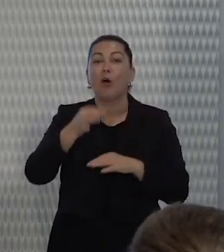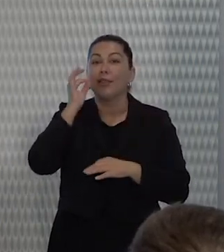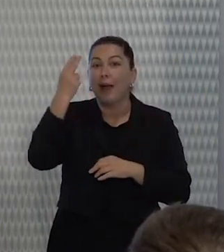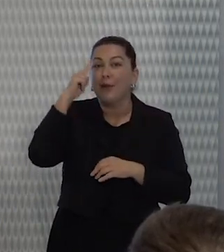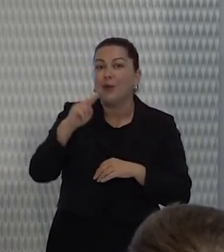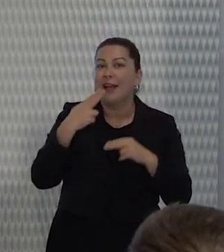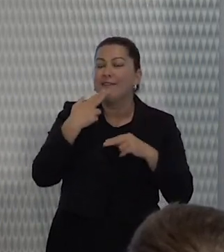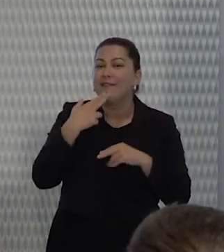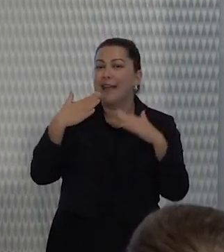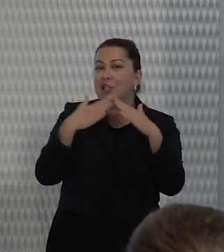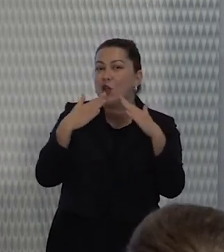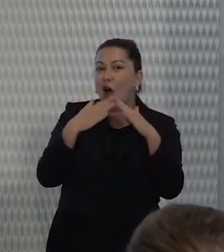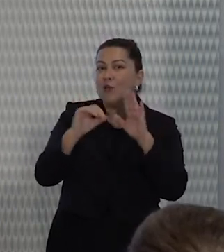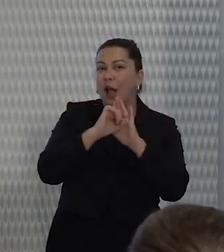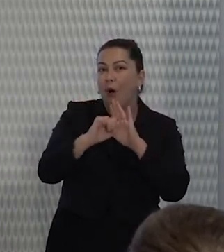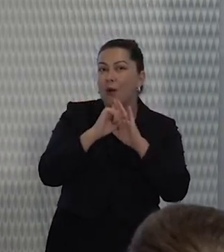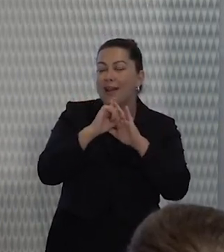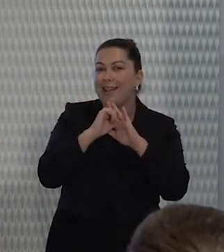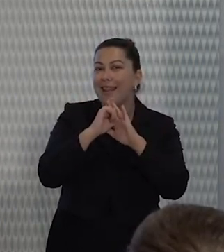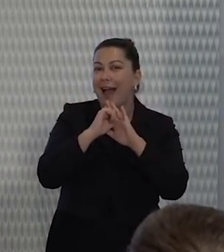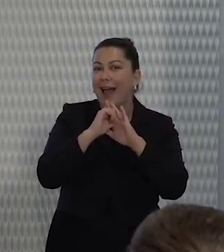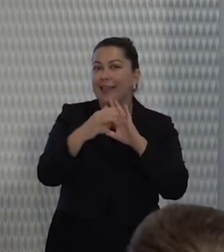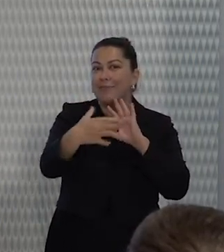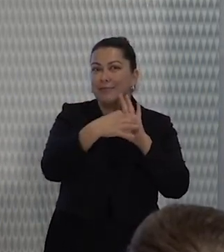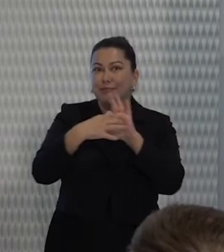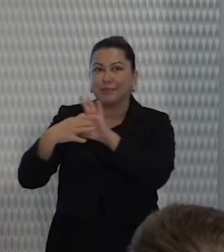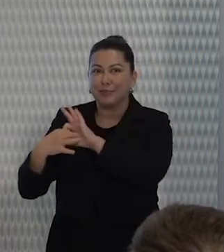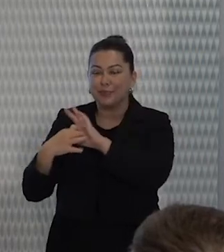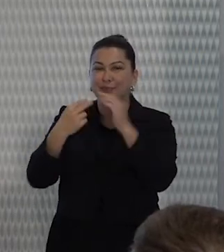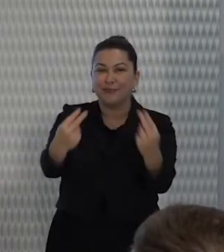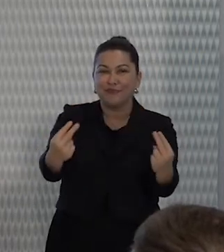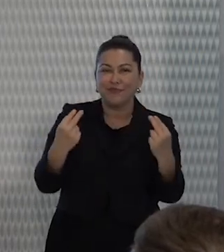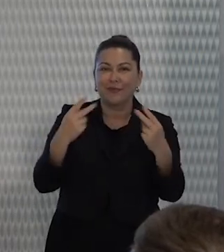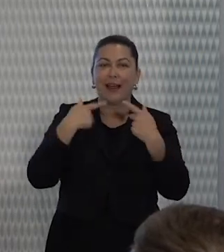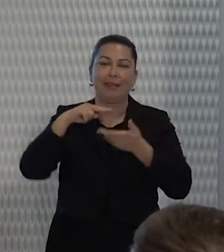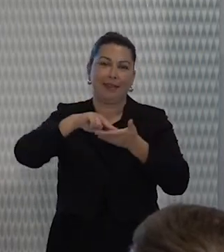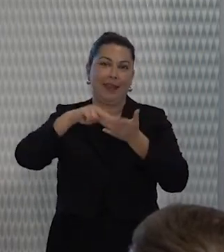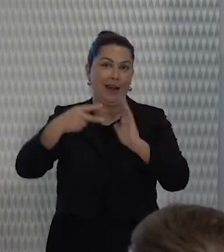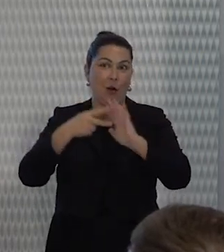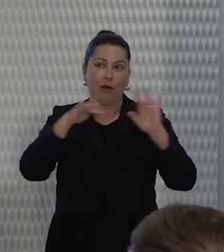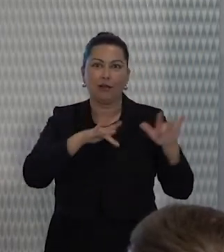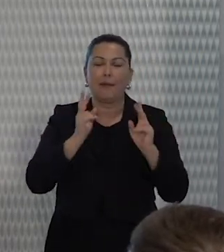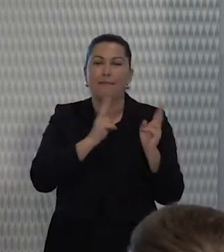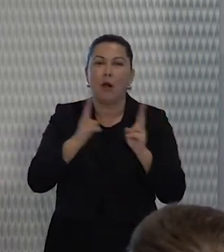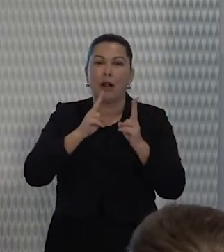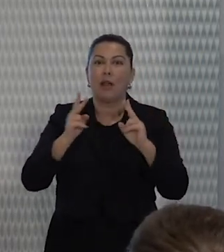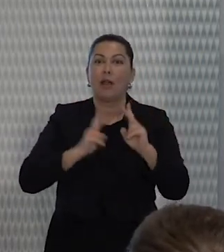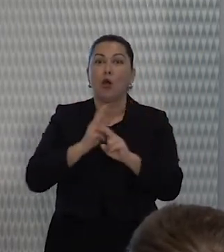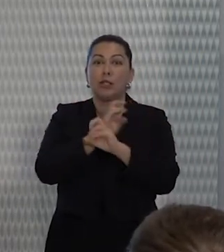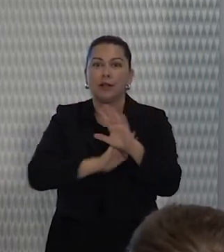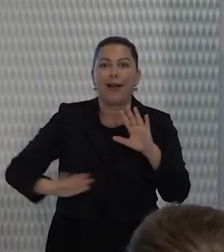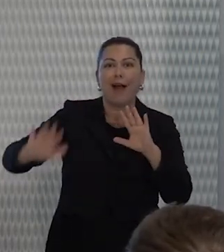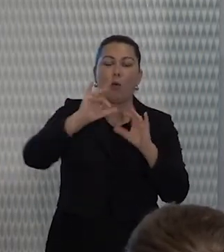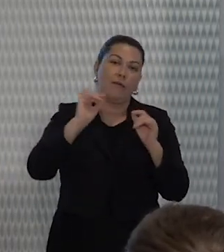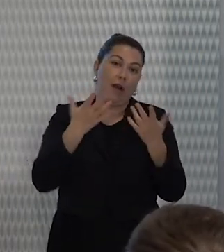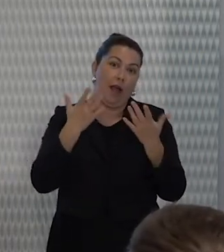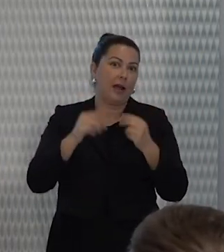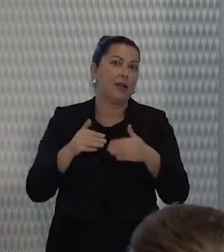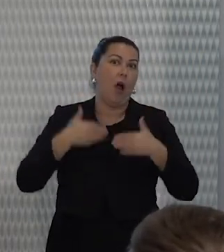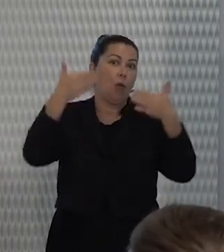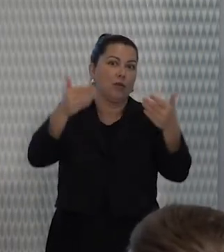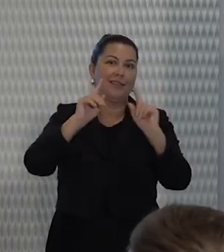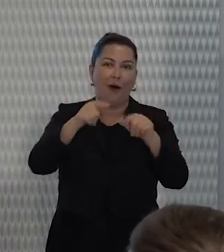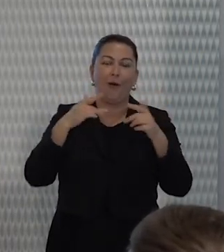die daheim online zugeschaltet sind. Technologie ermöglicht es, dass Sie aus ganz Österreich und vielleicht sogar noch über die Landesgrenzen hinweg mit dabei sind und